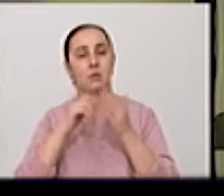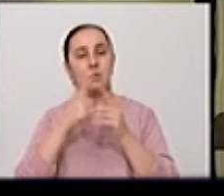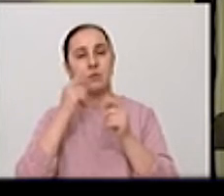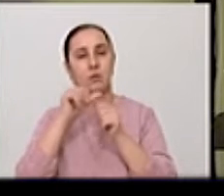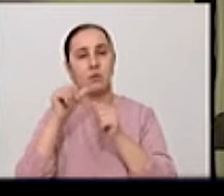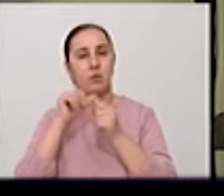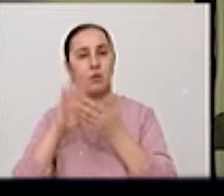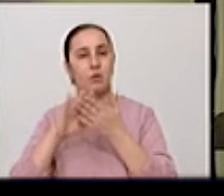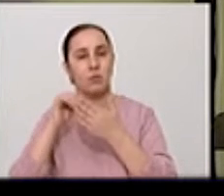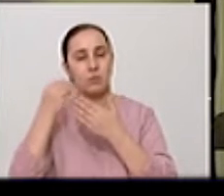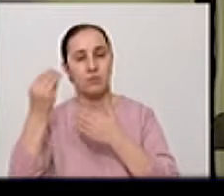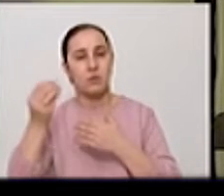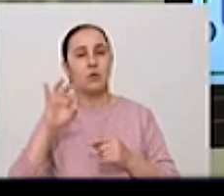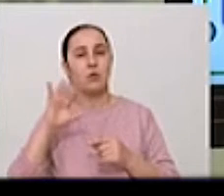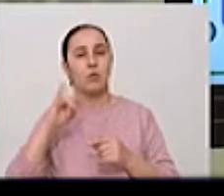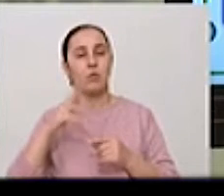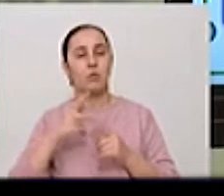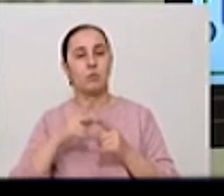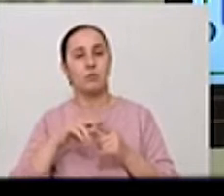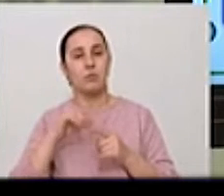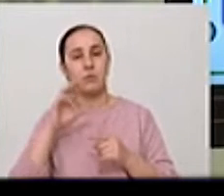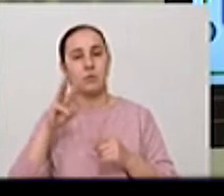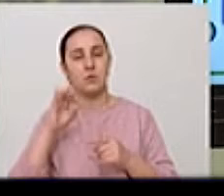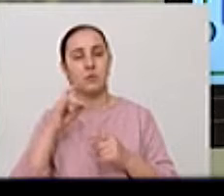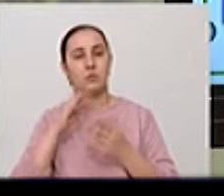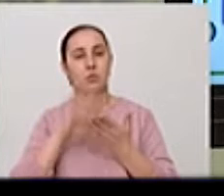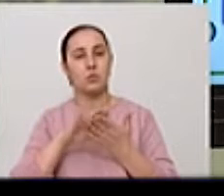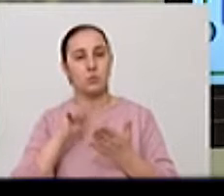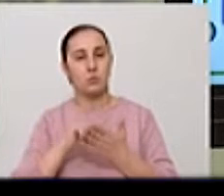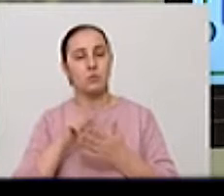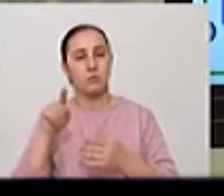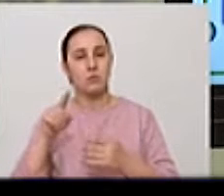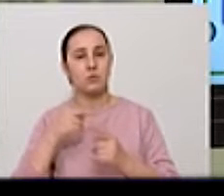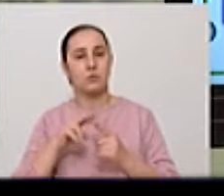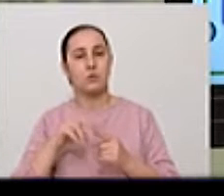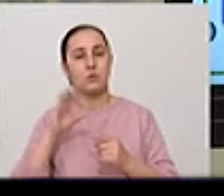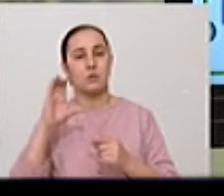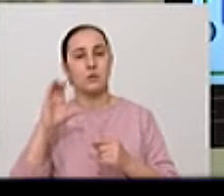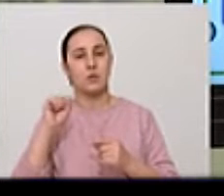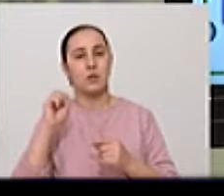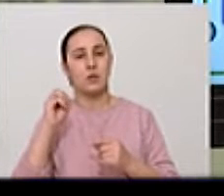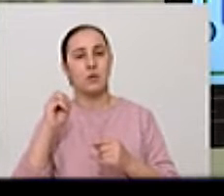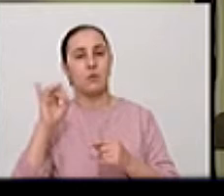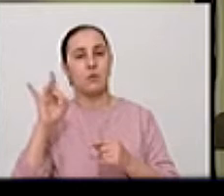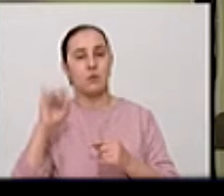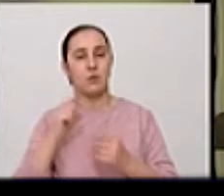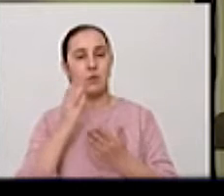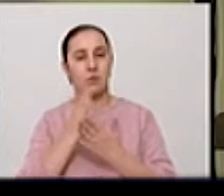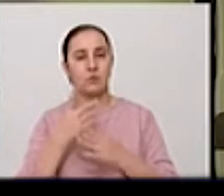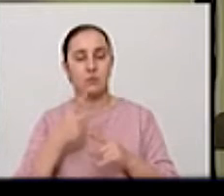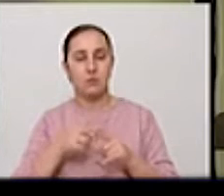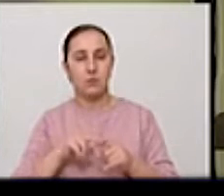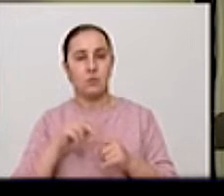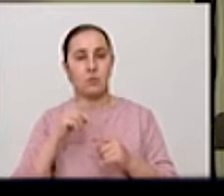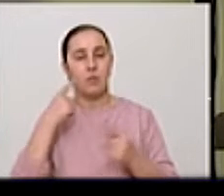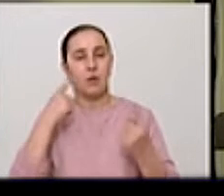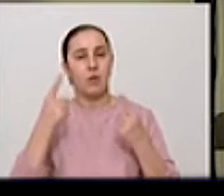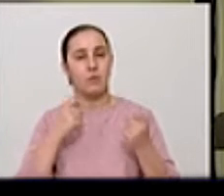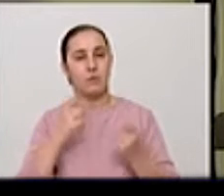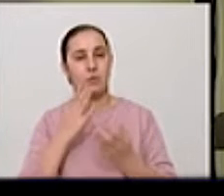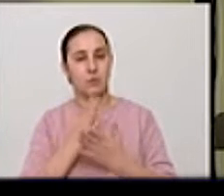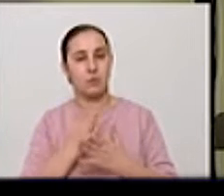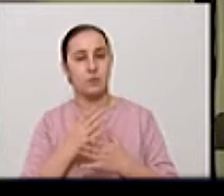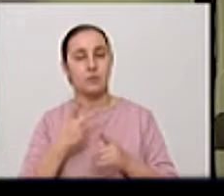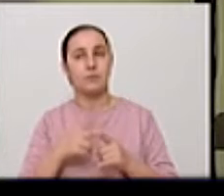berganligi, tarixda aynan Mirzo Ulug'bek nomi bilan yuritiladigan sayyora ham mavjud ekanligi haqida ma'lumotlarga